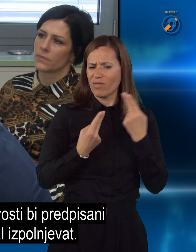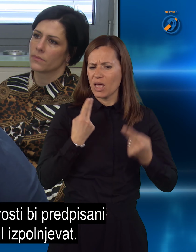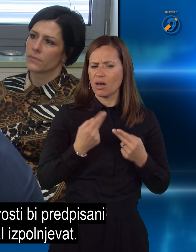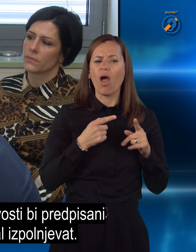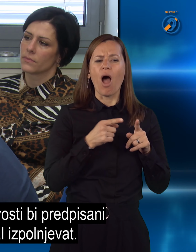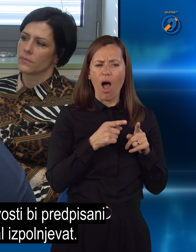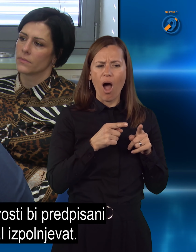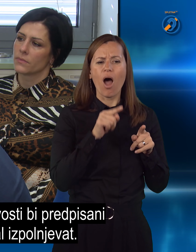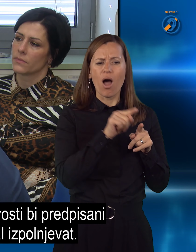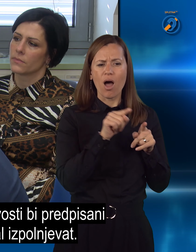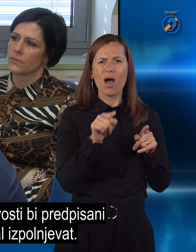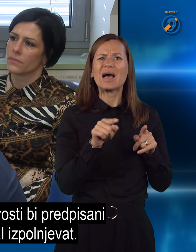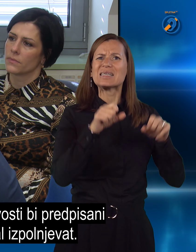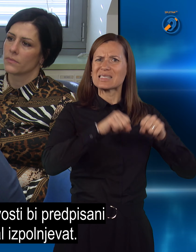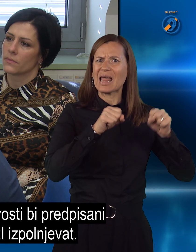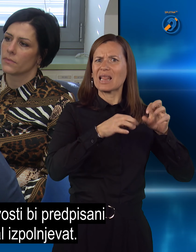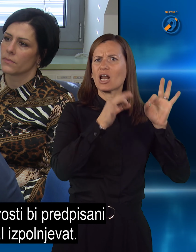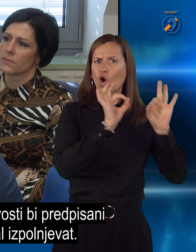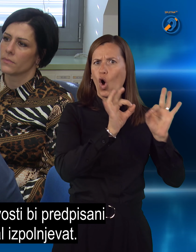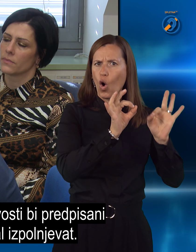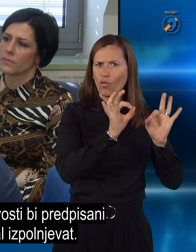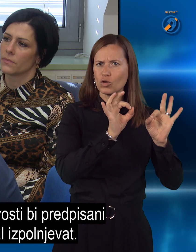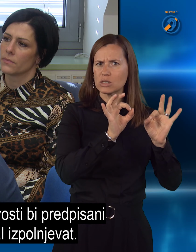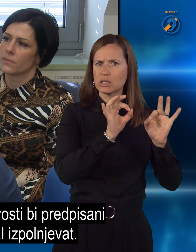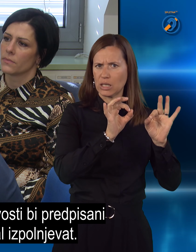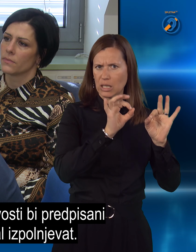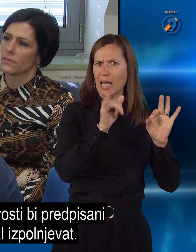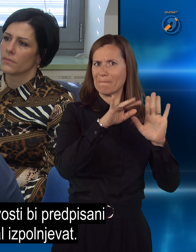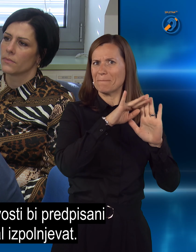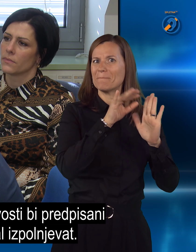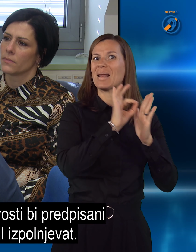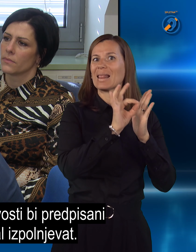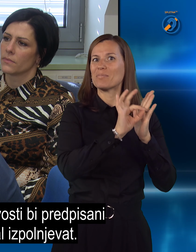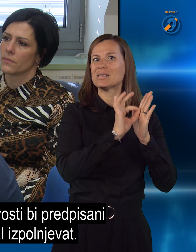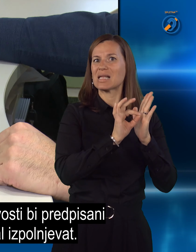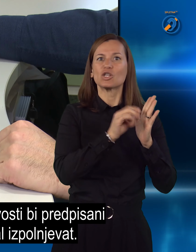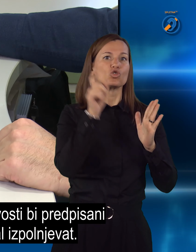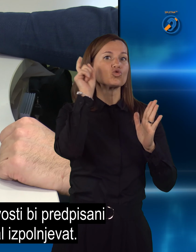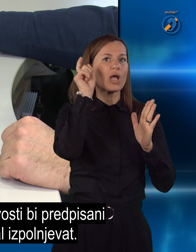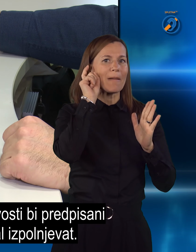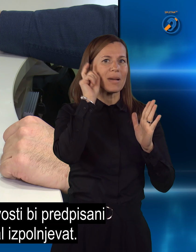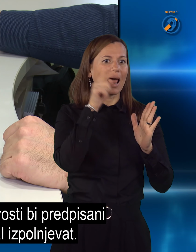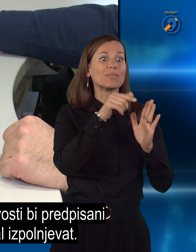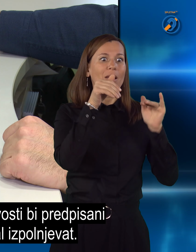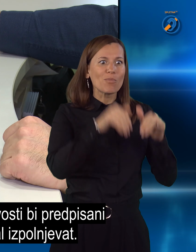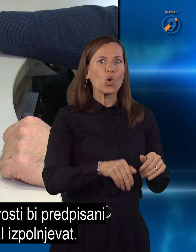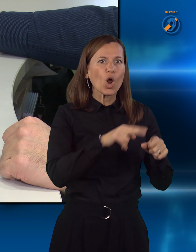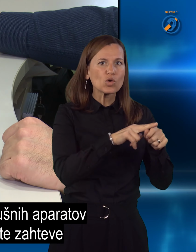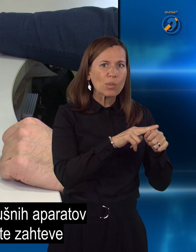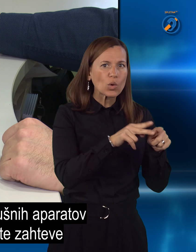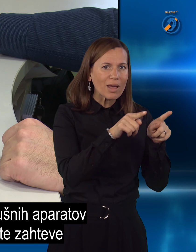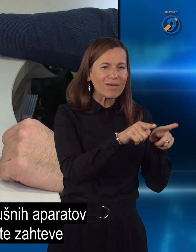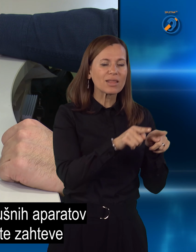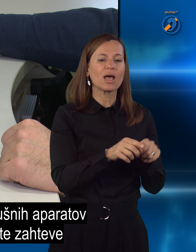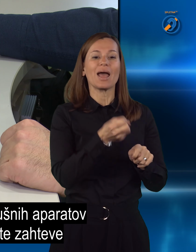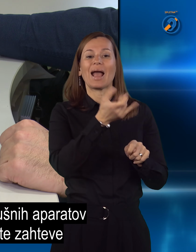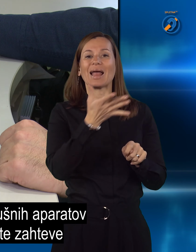preverila, kakšen standard kakovosti bi predpisan slušni aparat mogel izpolnjevati, potem